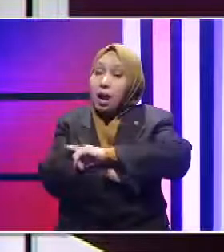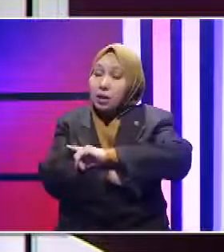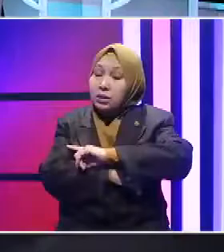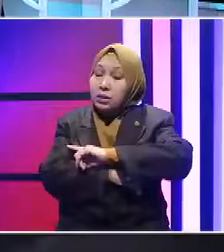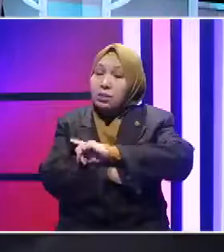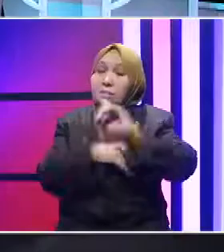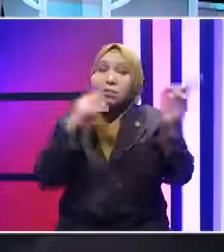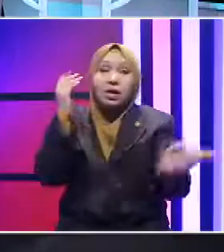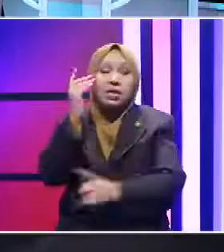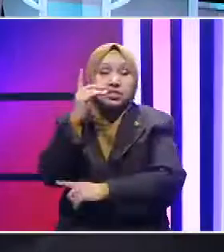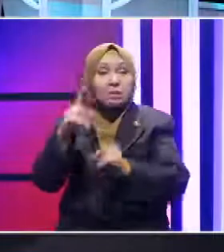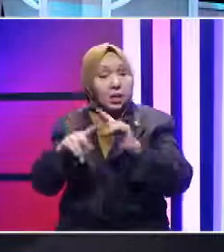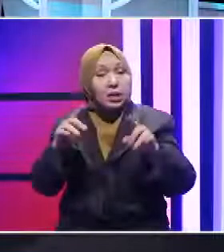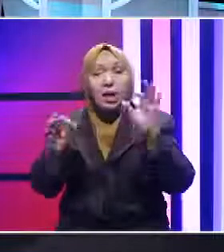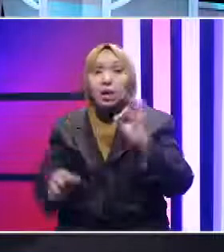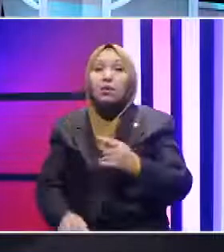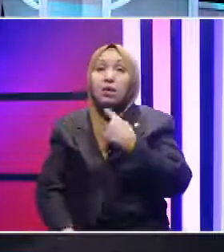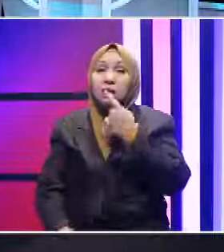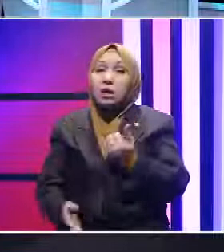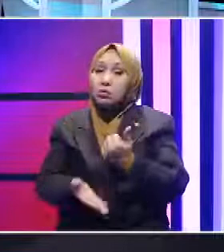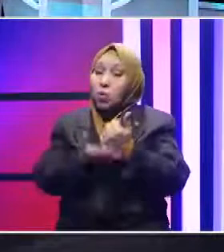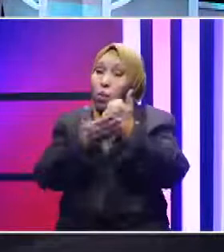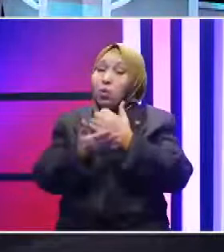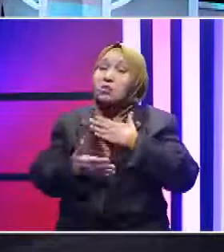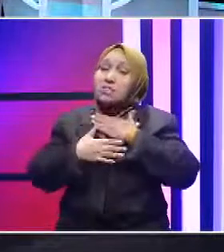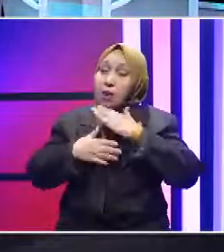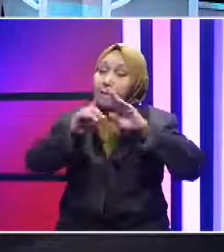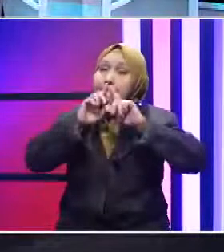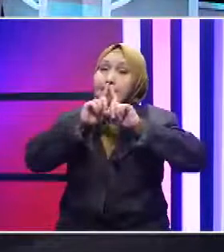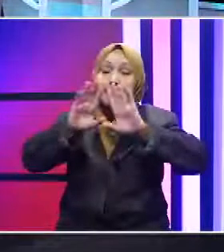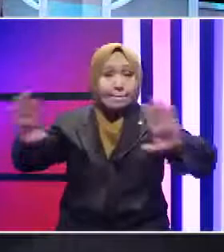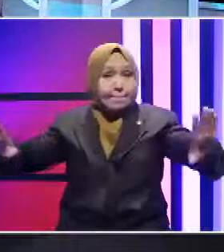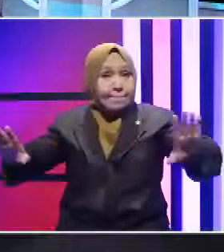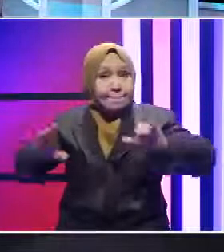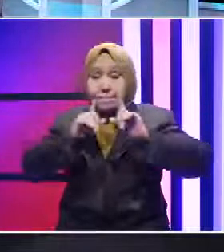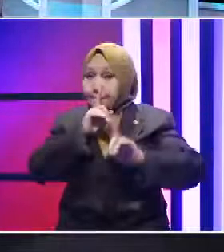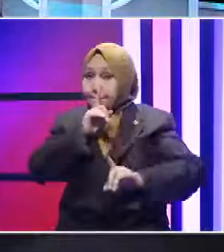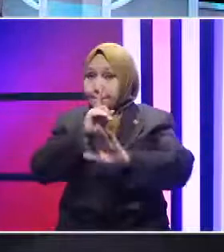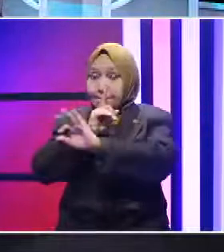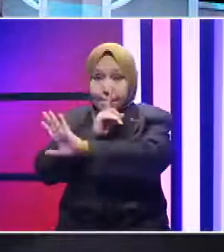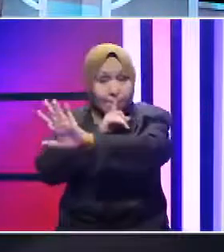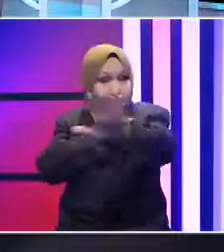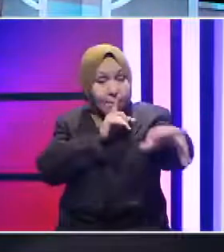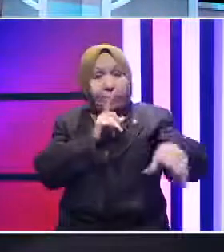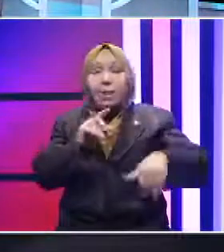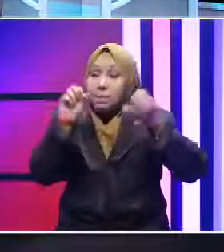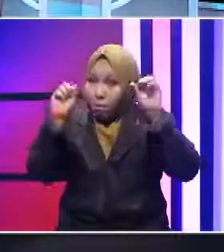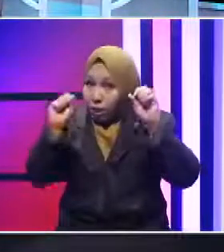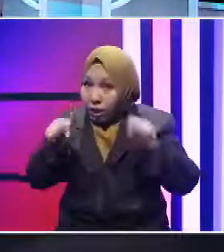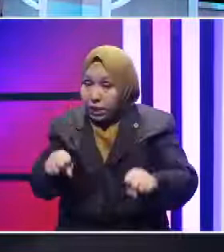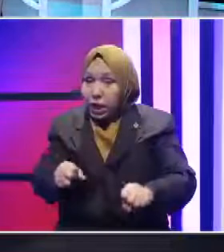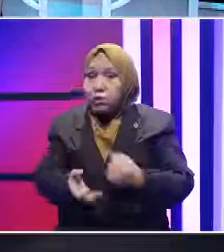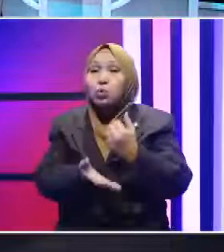ya. Tetapi kalau katakan tolong senyap, ya, boleh tak tolong senyap? Dia kalau dah ulang dua kali tu ustaz dah